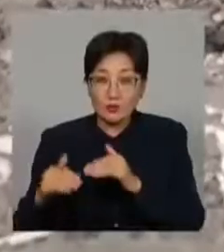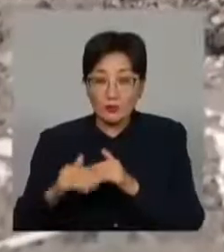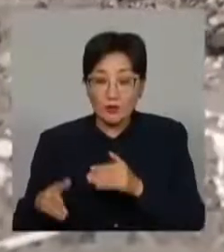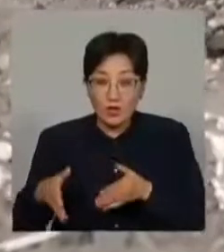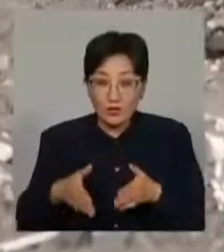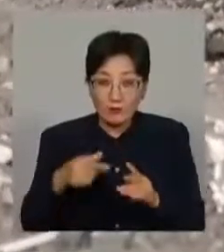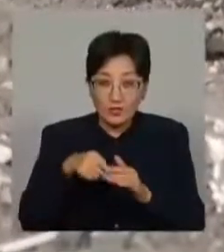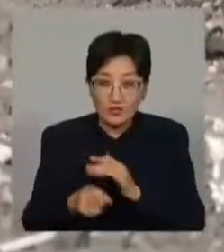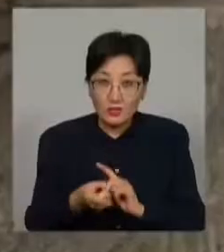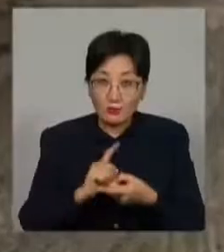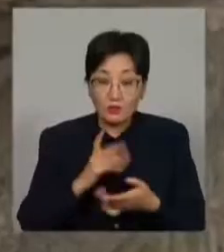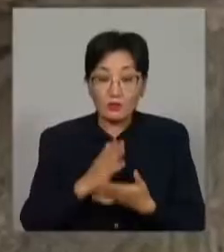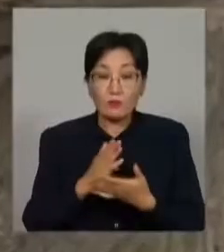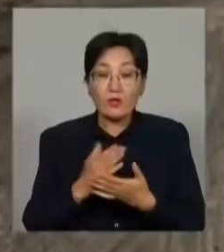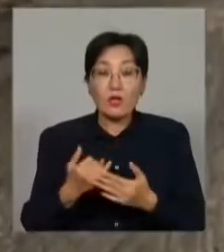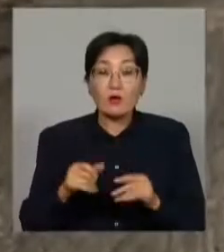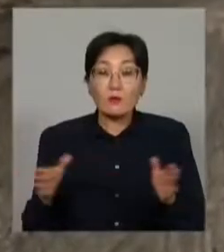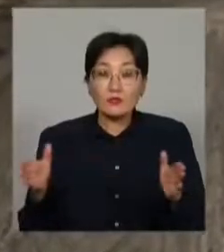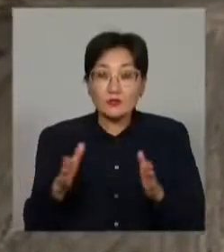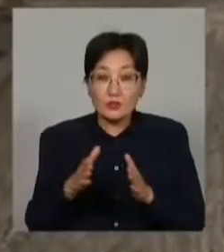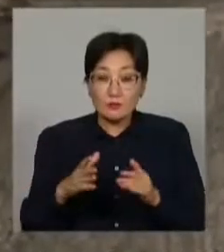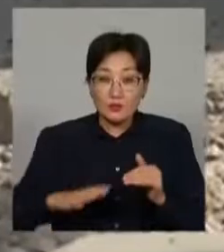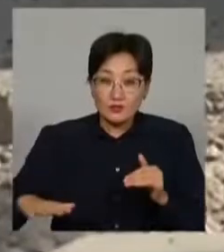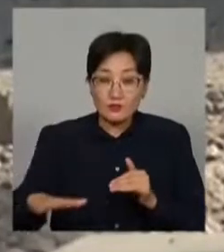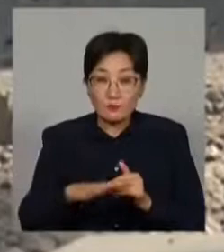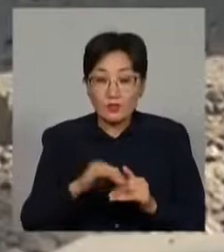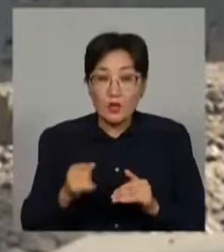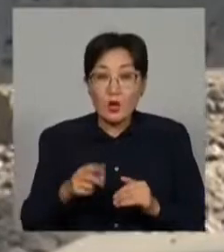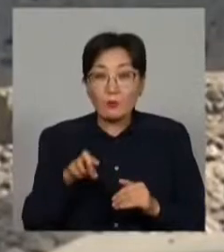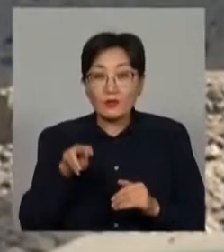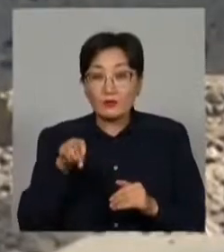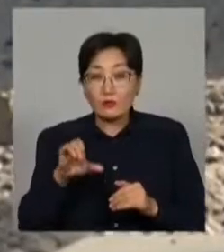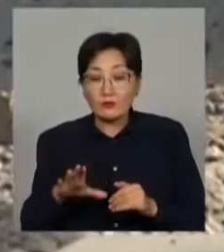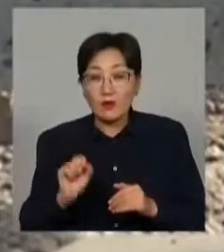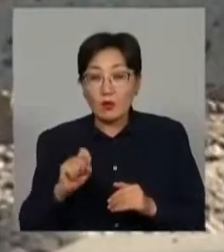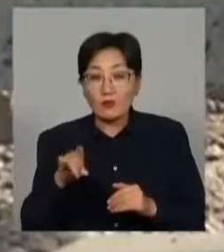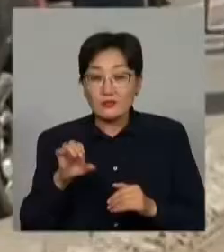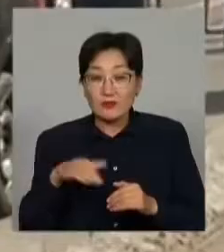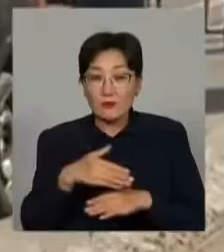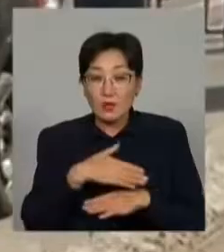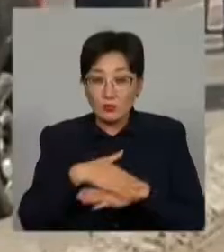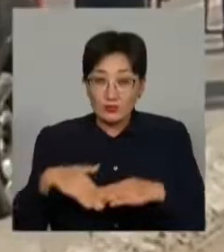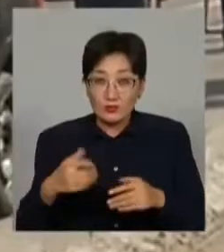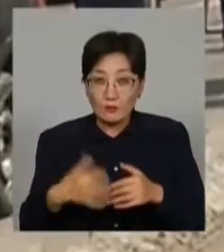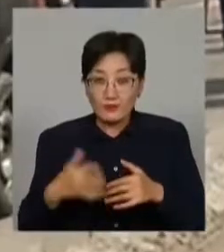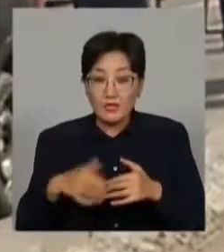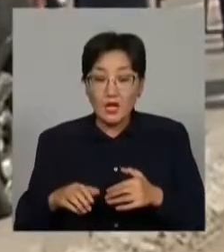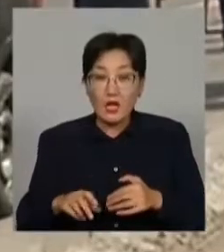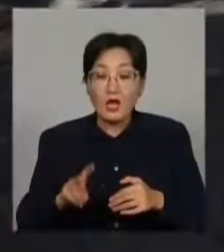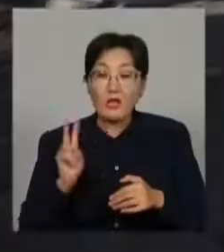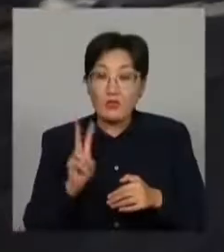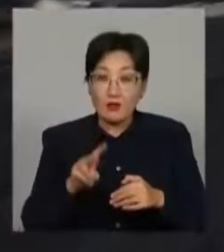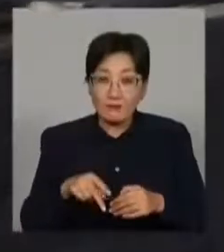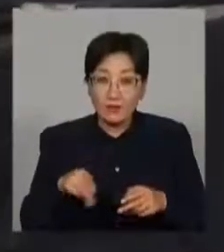арықтар ішінара ауыстырылуда. Ал ені тарлық еткен учаскелерде, яғни Байтұрсынов пен Әуезов көшелерінің аралығында трамвай рельстері алынып